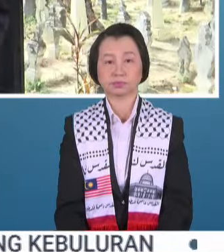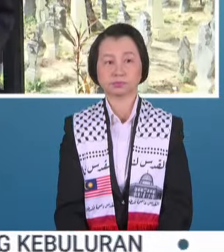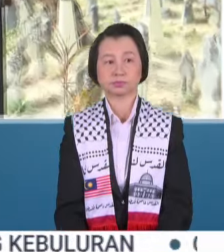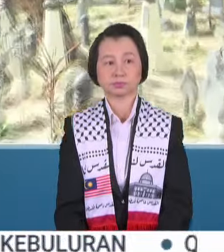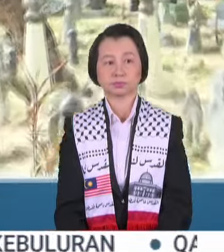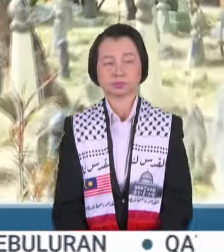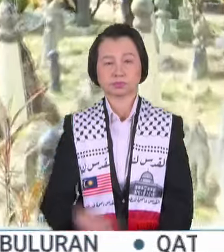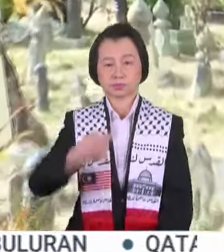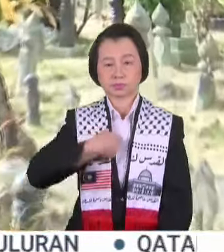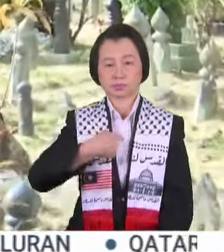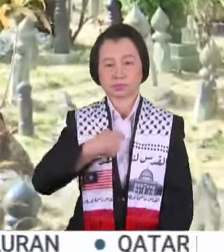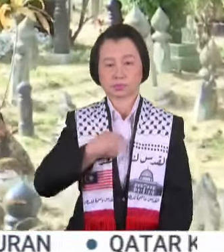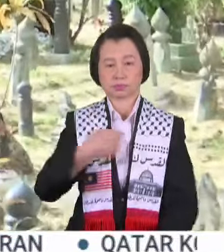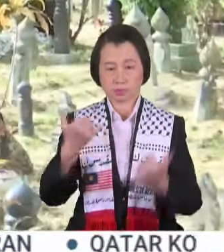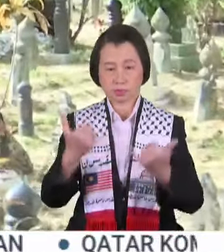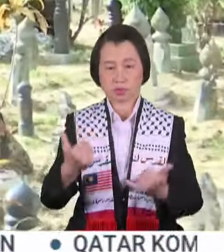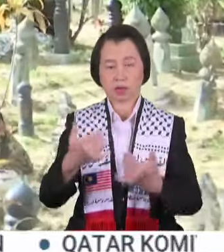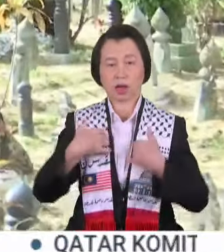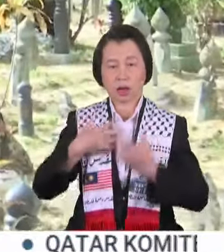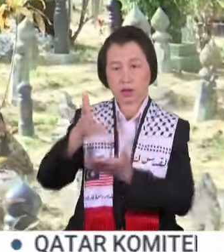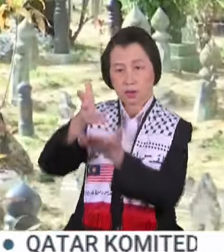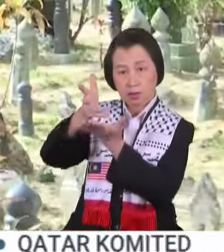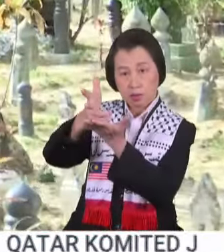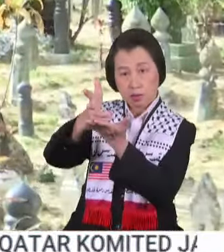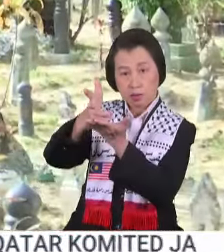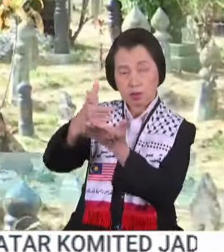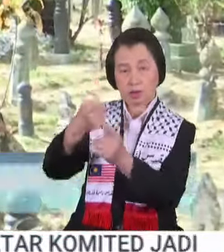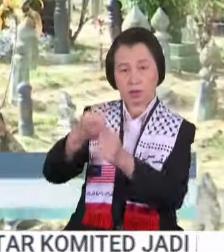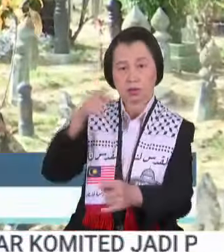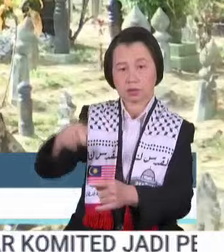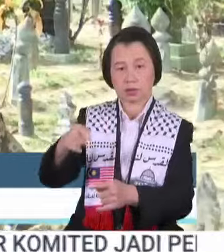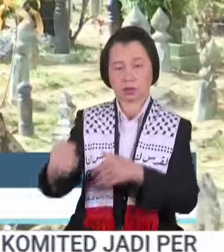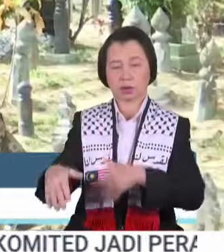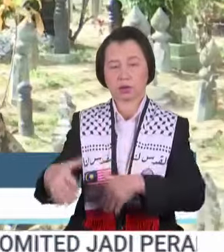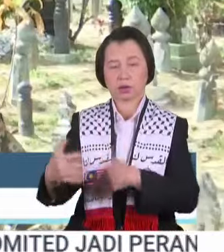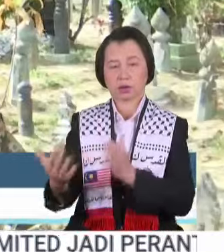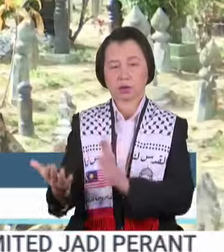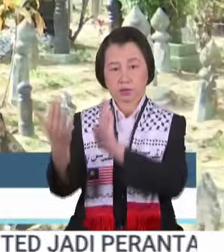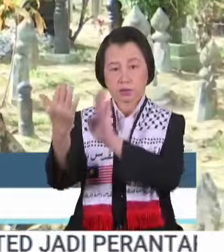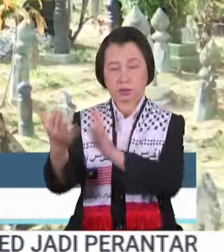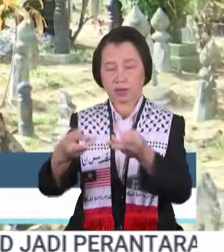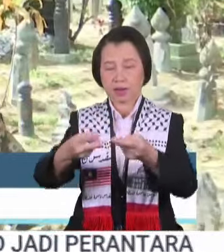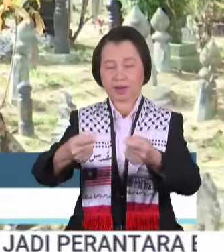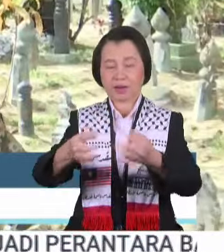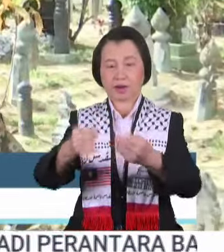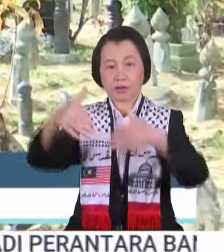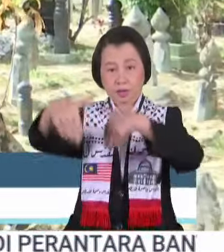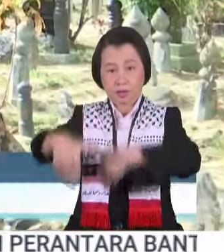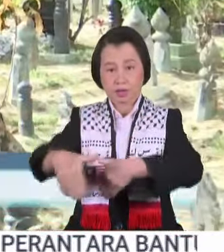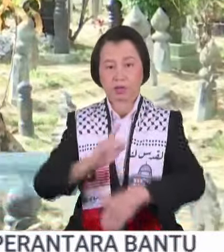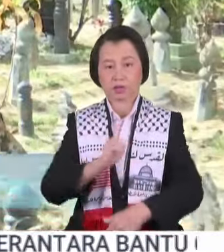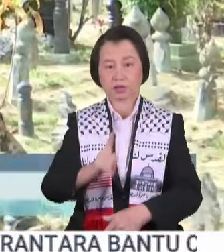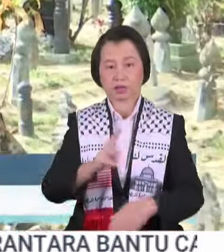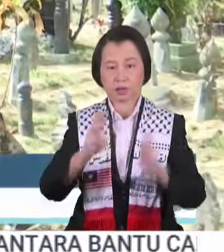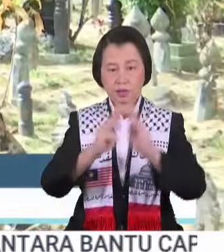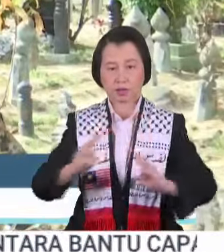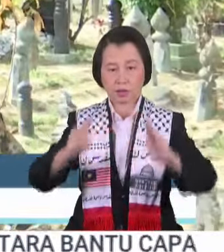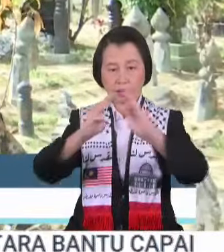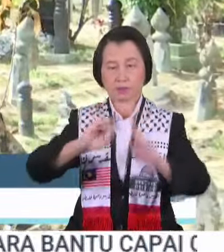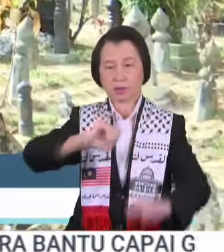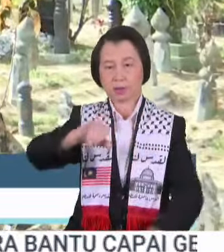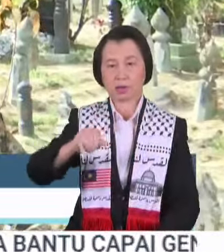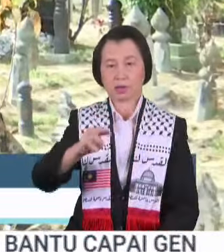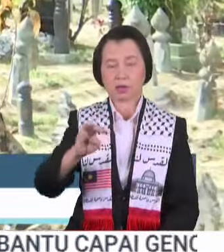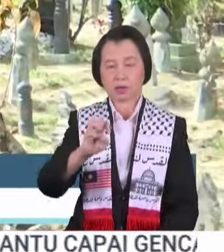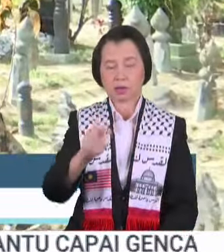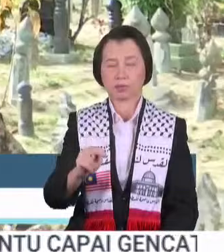Terima kasih. Saya kini berlintas langsung dari hadapan Tanah Perkuburan Islam Masjid Jamek Sungai Nibong